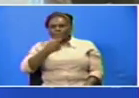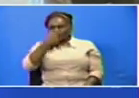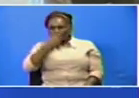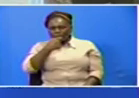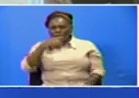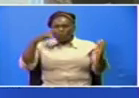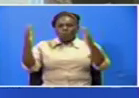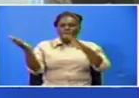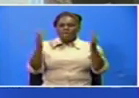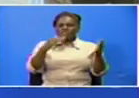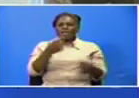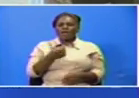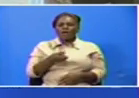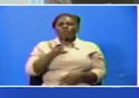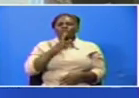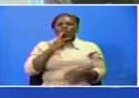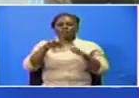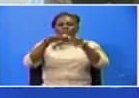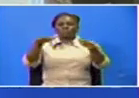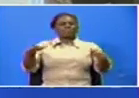hewa, bahari, nini na nini.